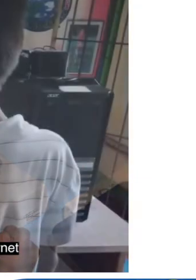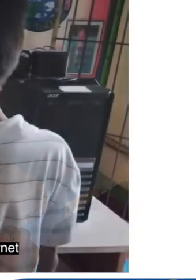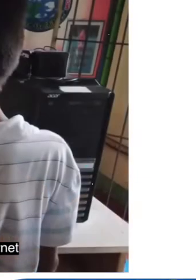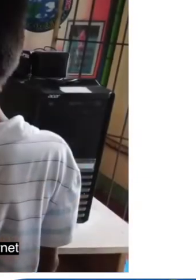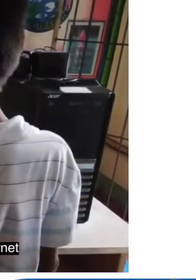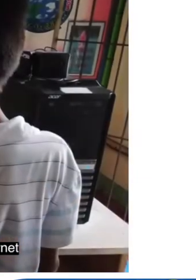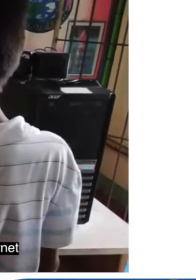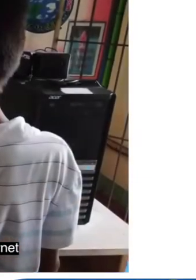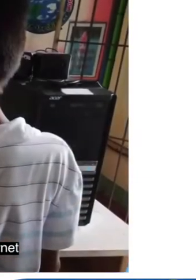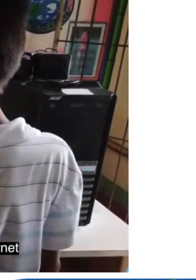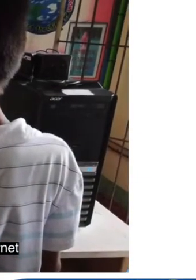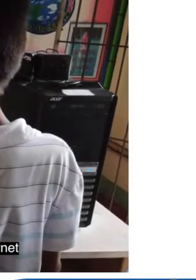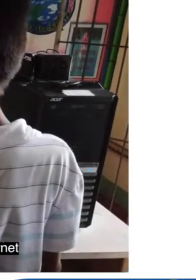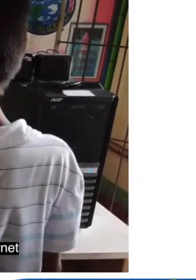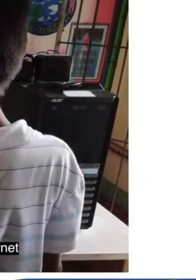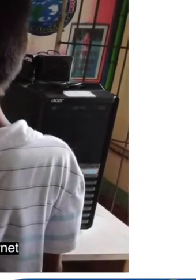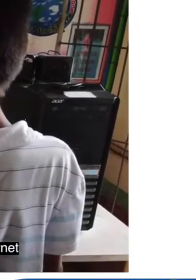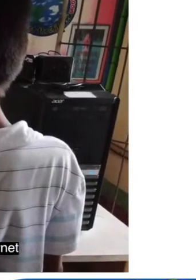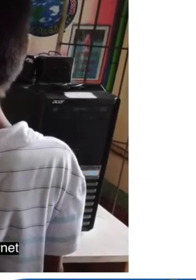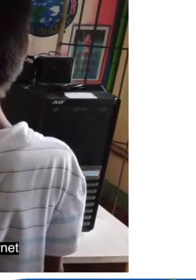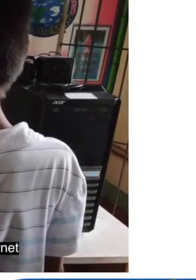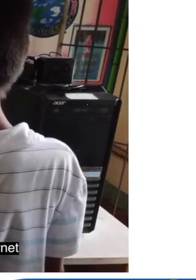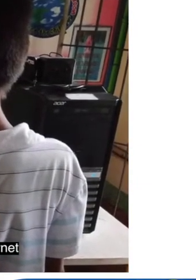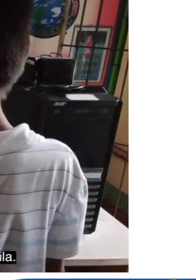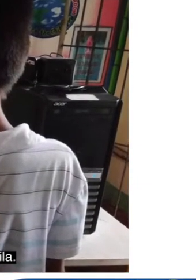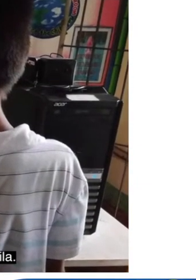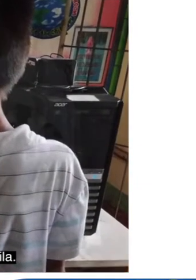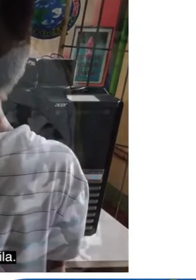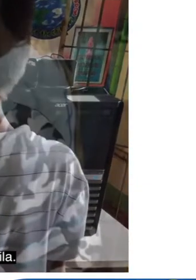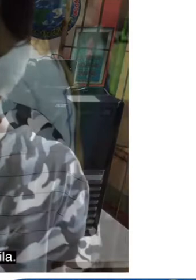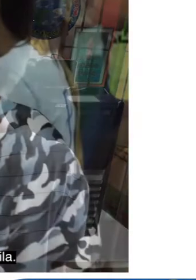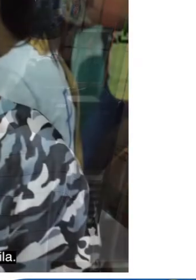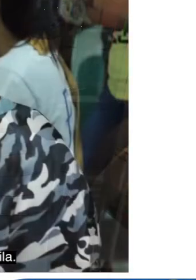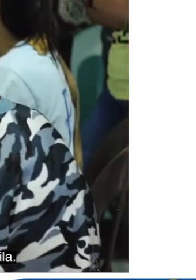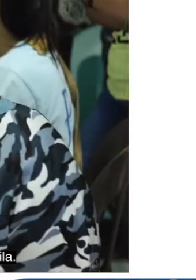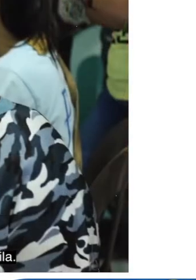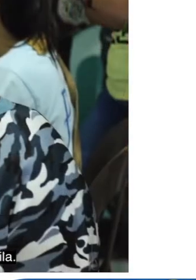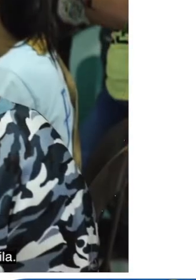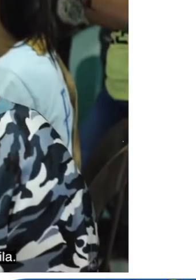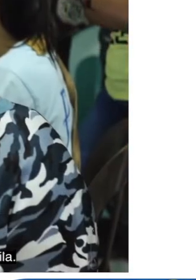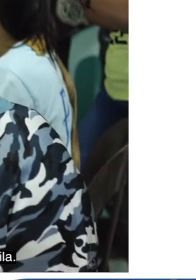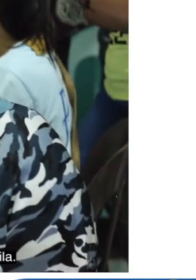Mas malaking bagay pa rin talaga na kahit walang internet, meron silang isang